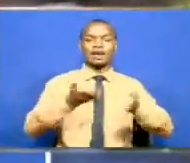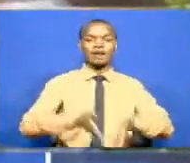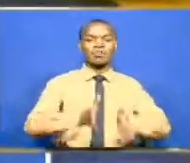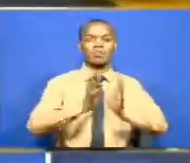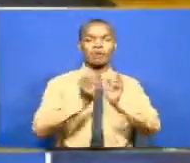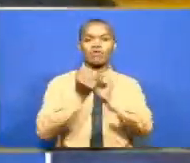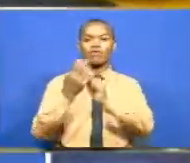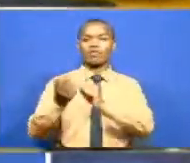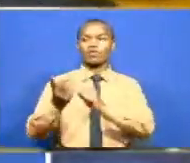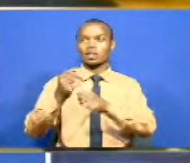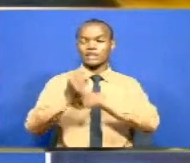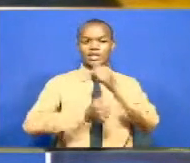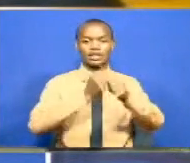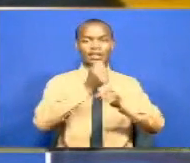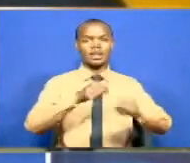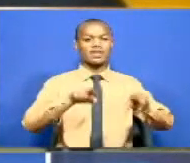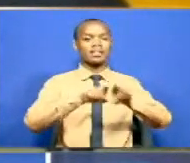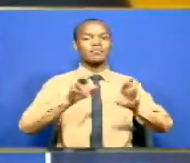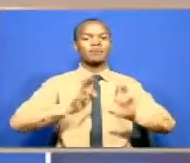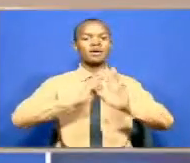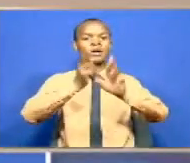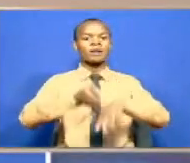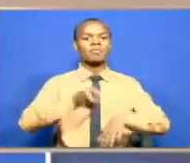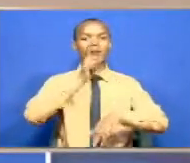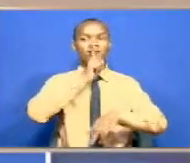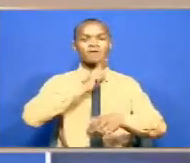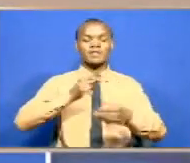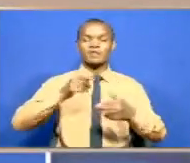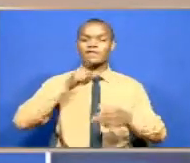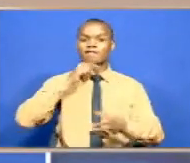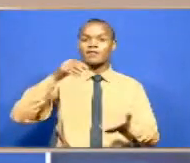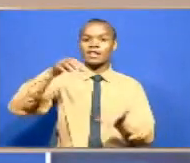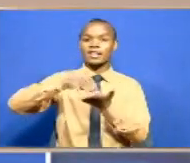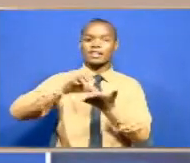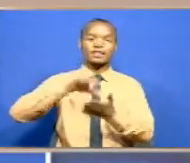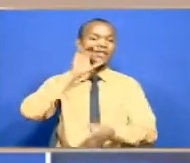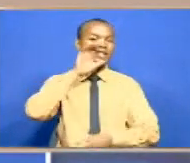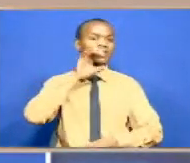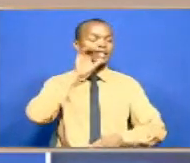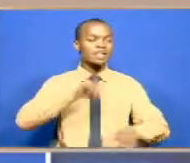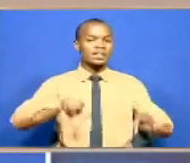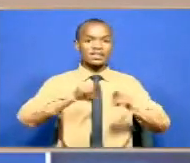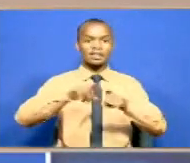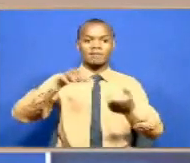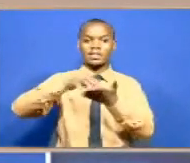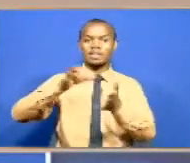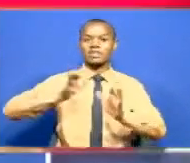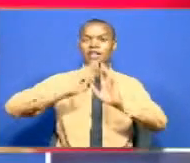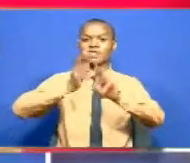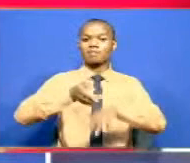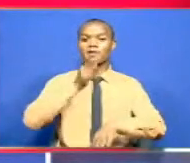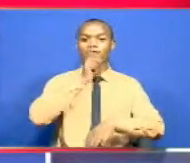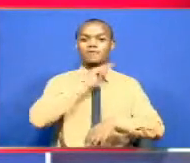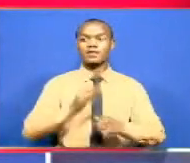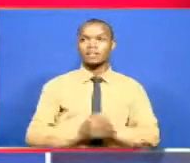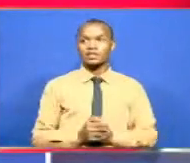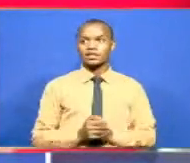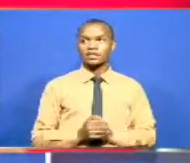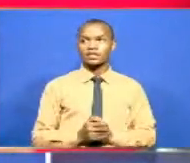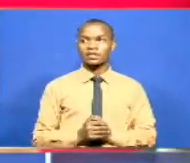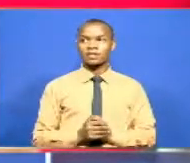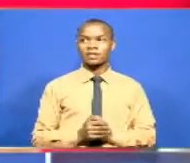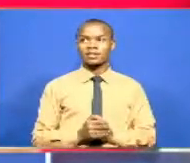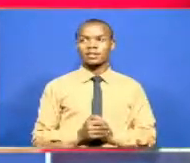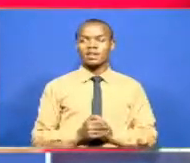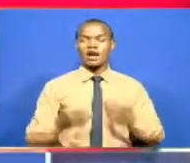kumweka mimba, ambaye aliripoti dhulma za babake mzazi kwa shangaziye, na ni hapo kesi hiyo ikaripotiwa kwa polisi. Nikakuta ile